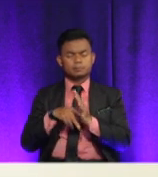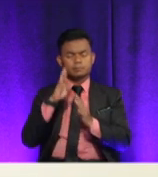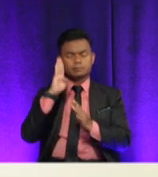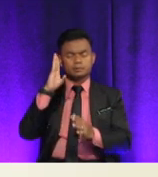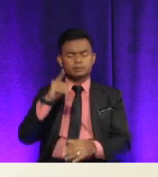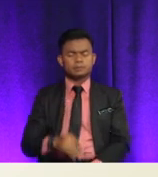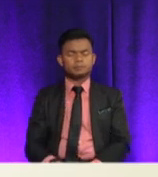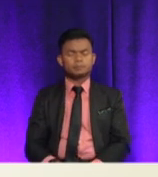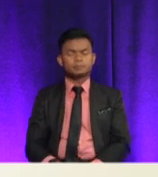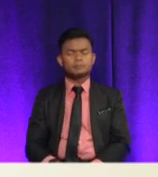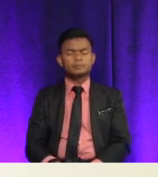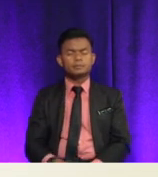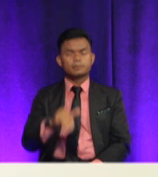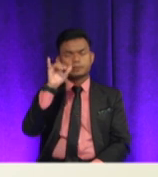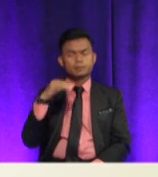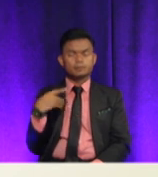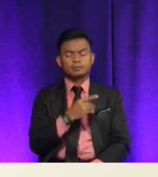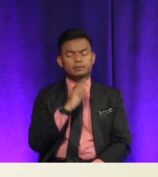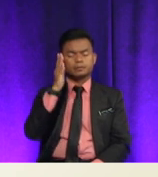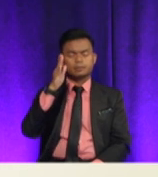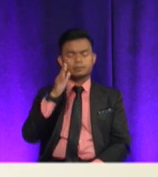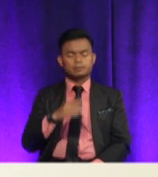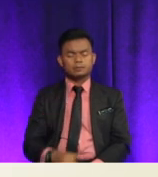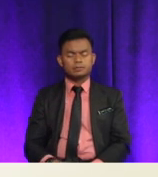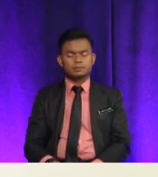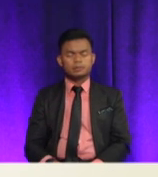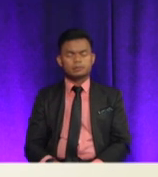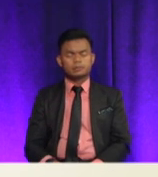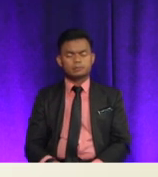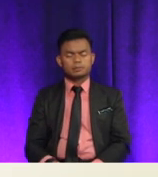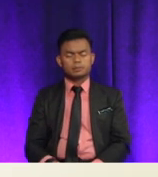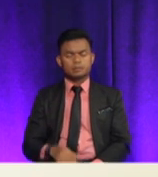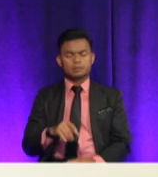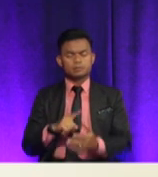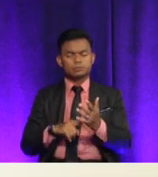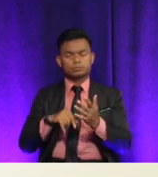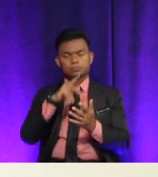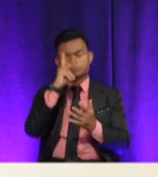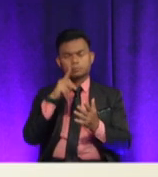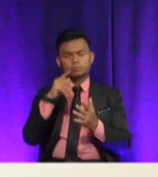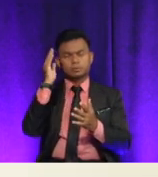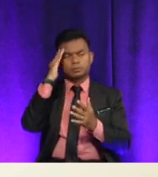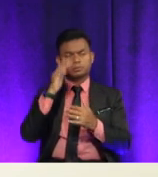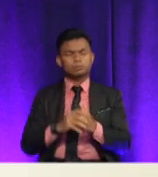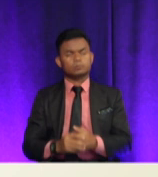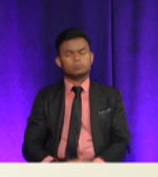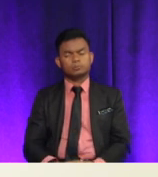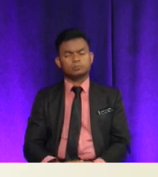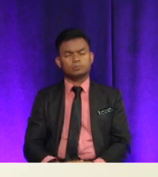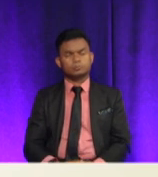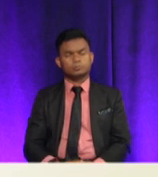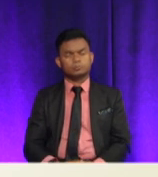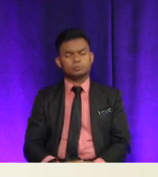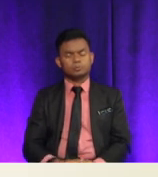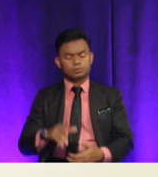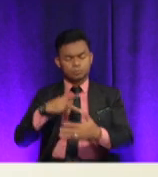mudah berdatang sembah kepada Baginda Daulah tuanku duli seri pada beberapa dicari air nanti ada maka di situ kita